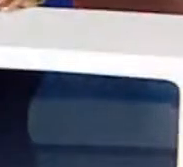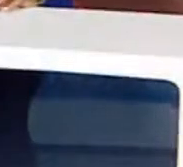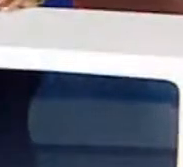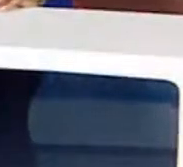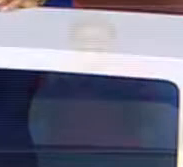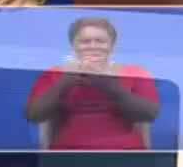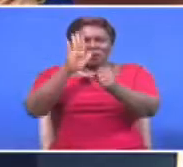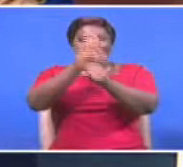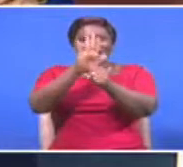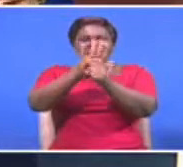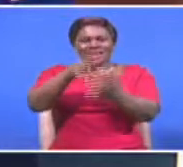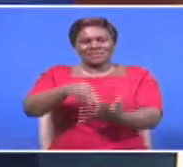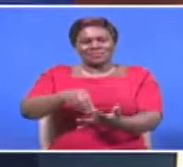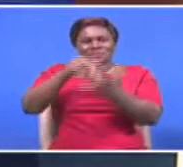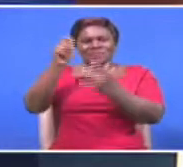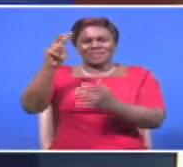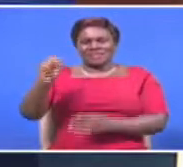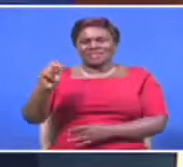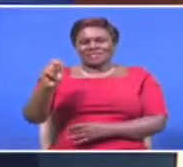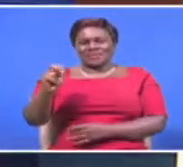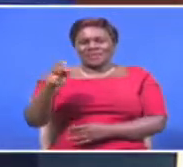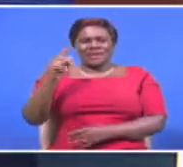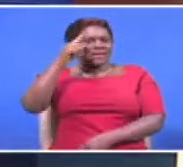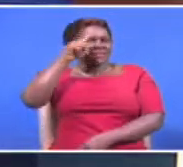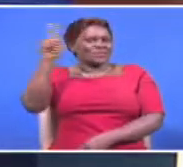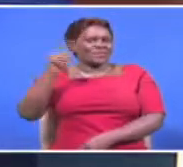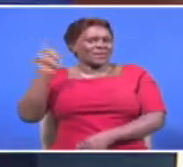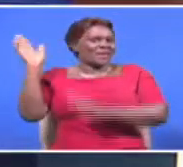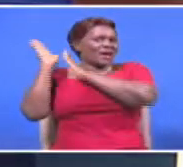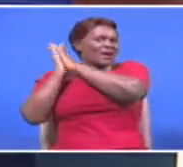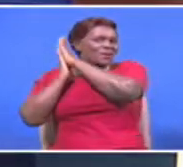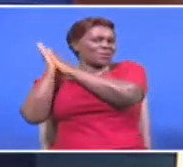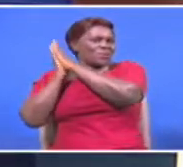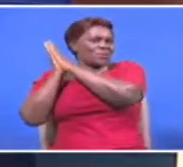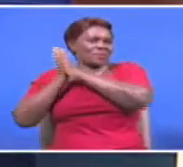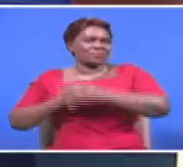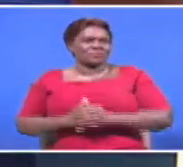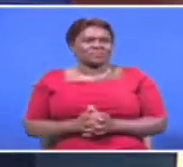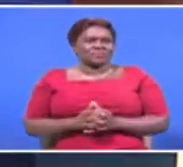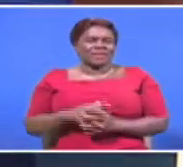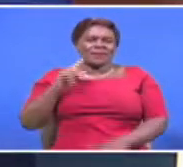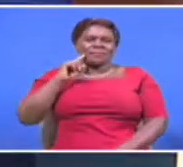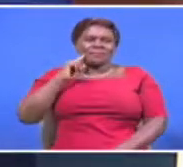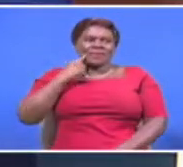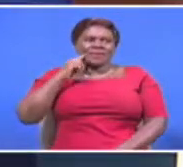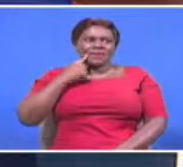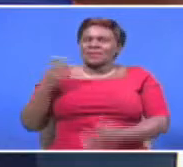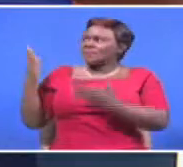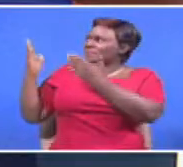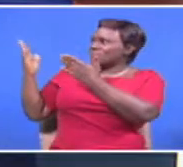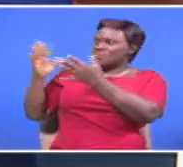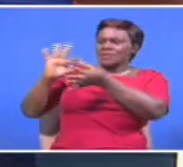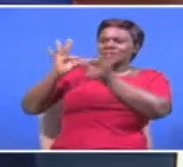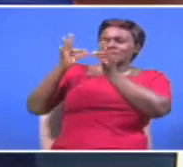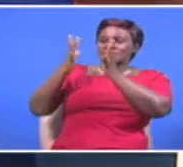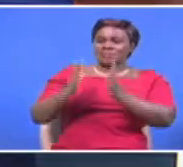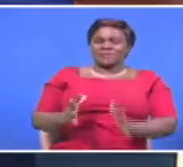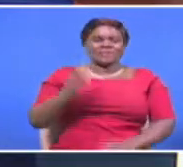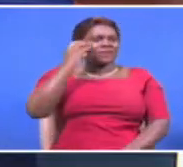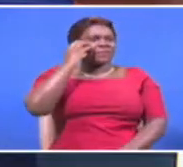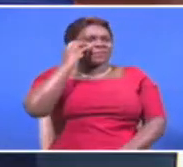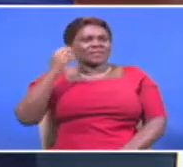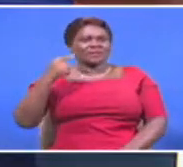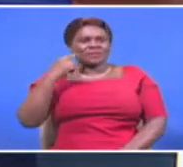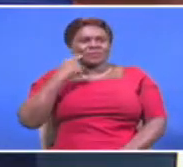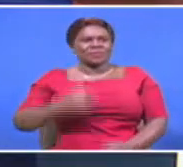Na asante sana kwa kuchagua taarifa zetu mtazamaji. Jina langu ni Zubeida Kananu. Mimi ni Mary Atuoli na mtangazaji wa ishara ni